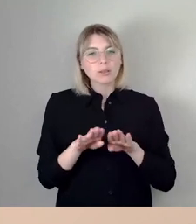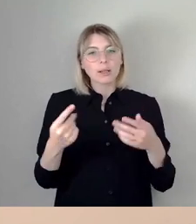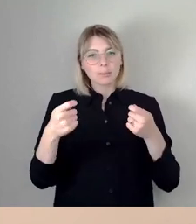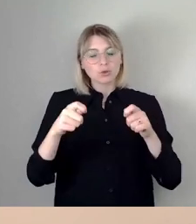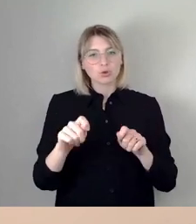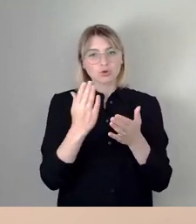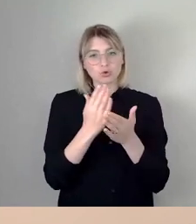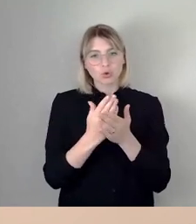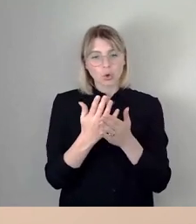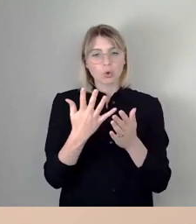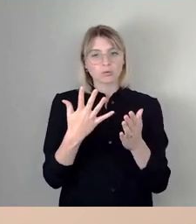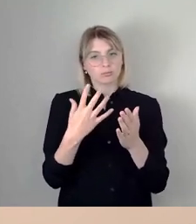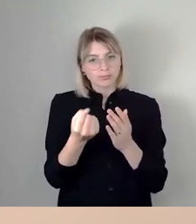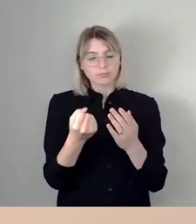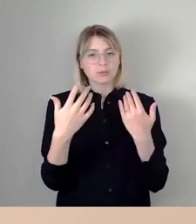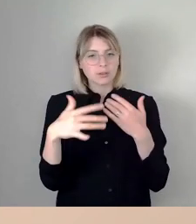dass wir dieses Grundstück ankaufen,